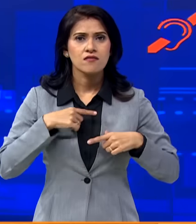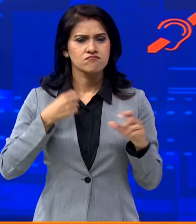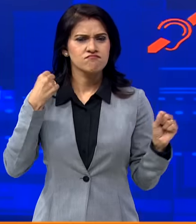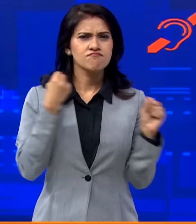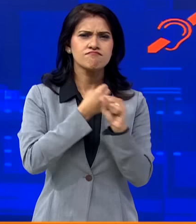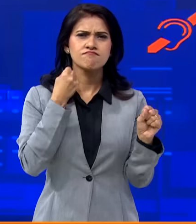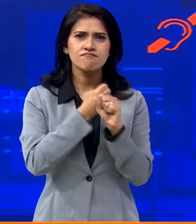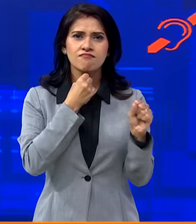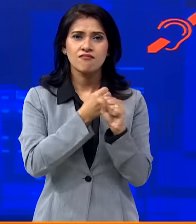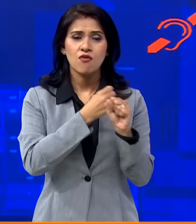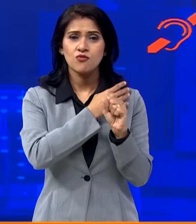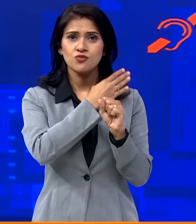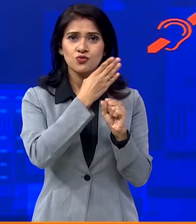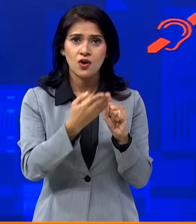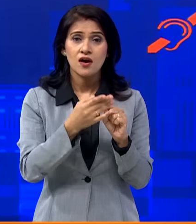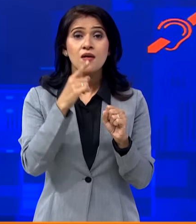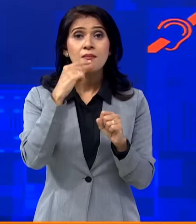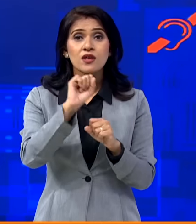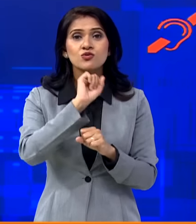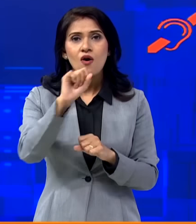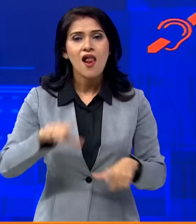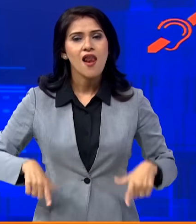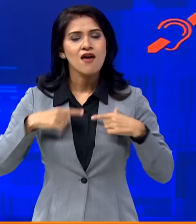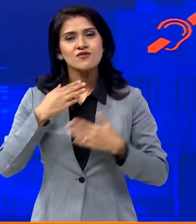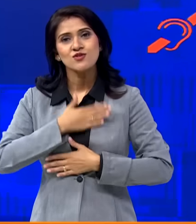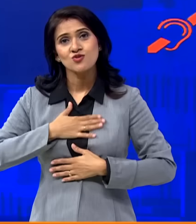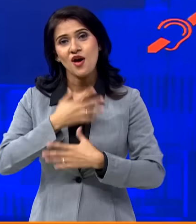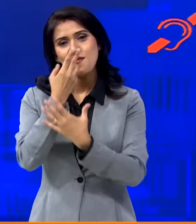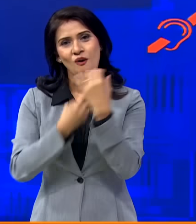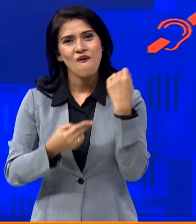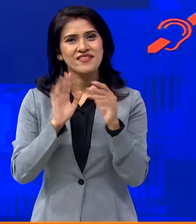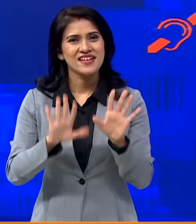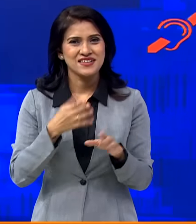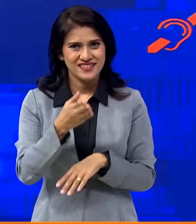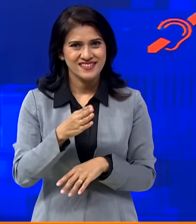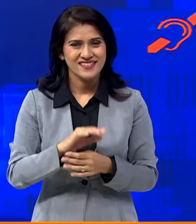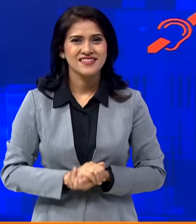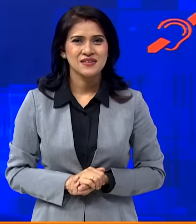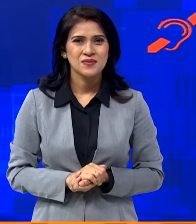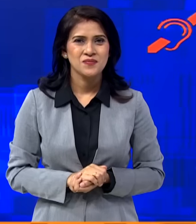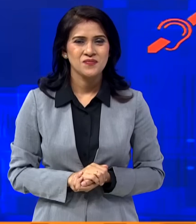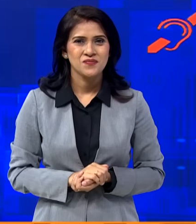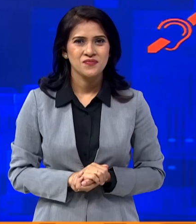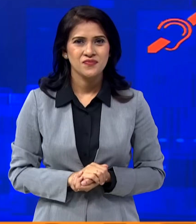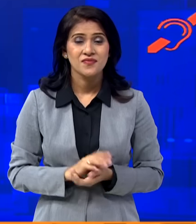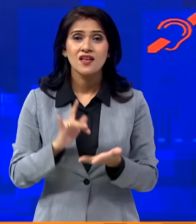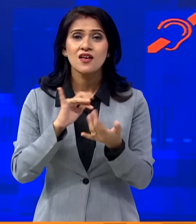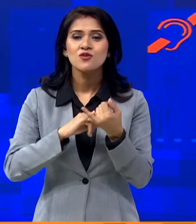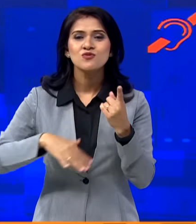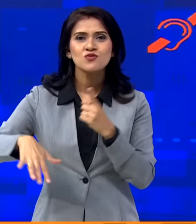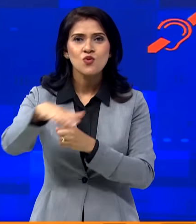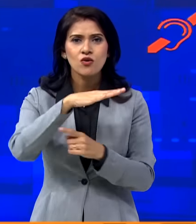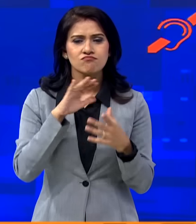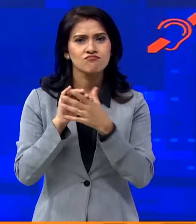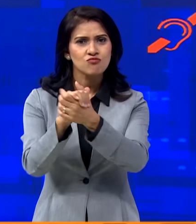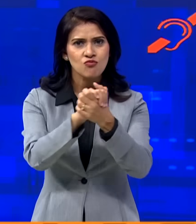रहा तो दूसरी तरफ आपने जीवन का पूरा लुत्फ उठाया है आप संबल क्षेत्र के सामाजिक एकता और